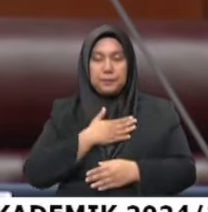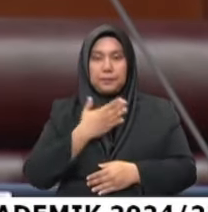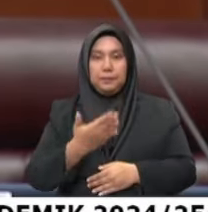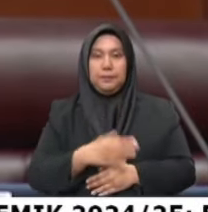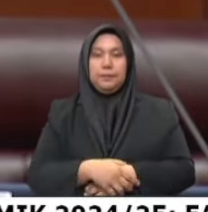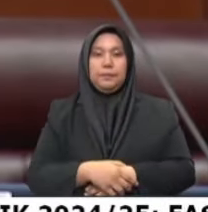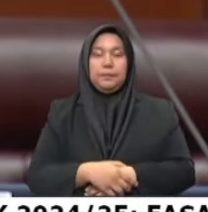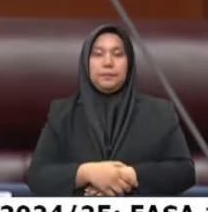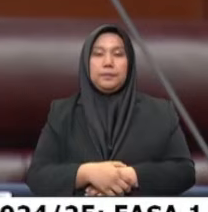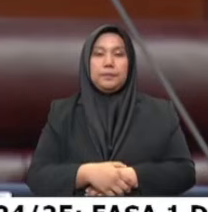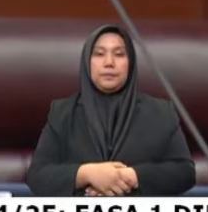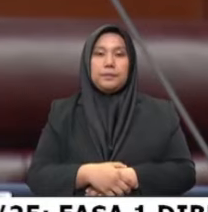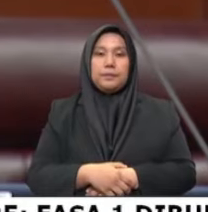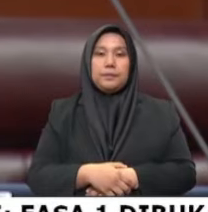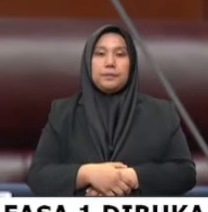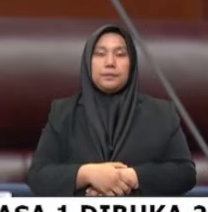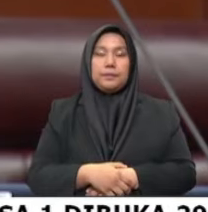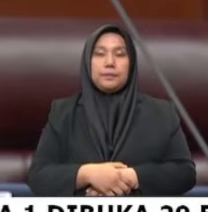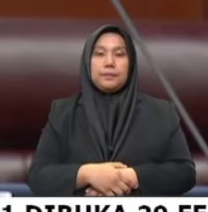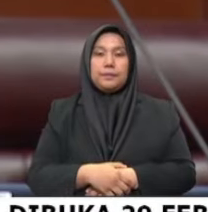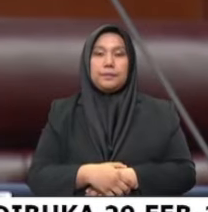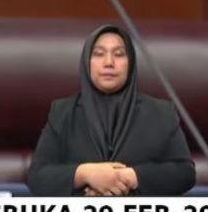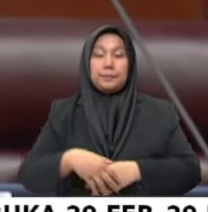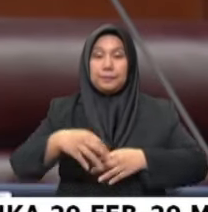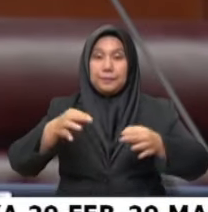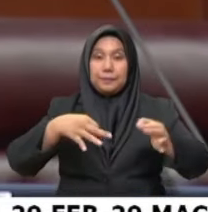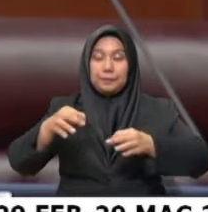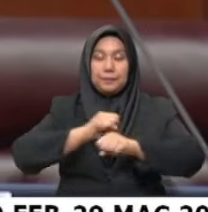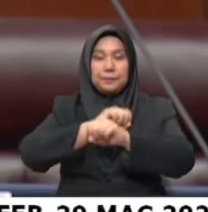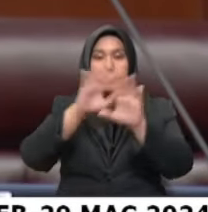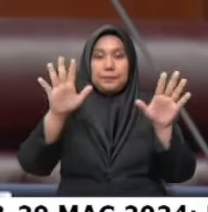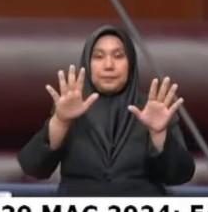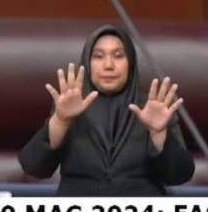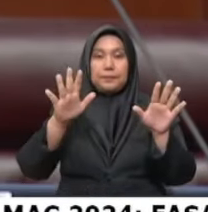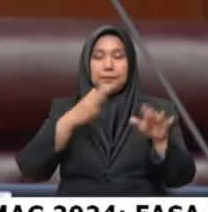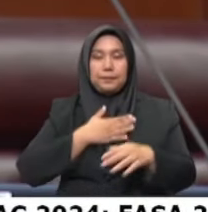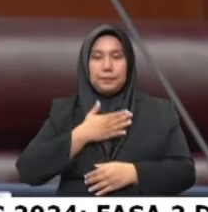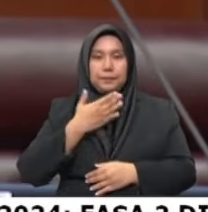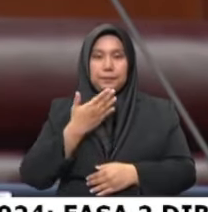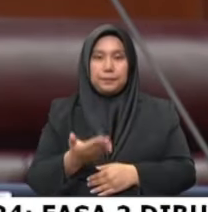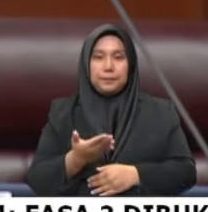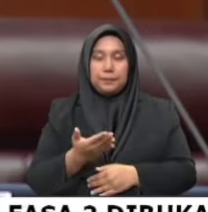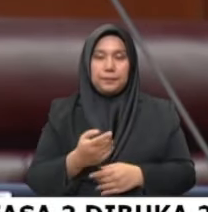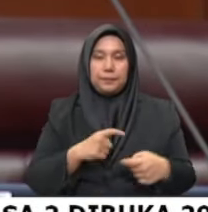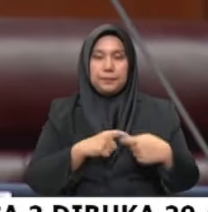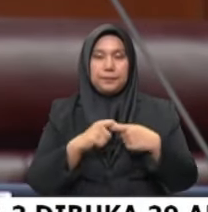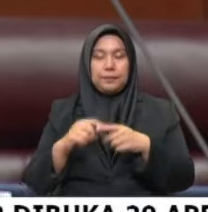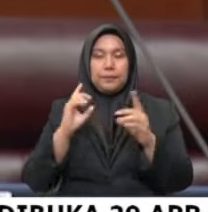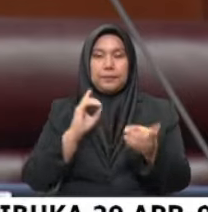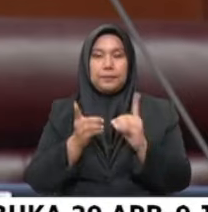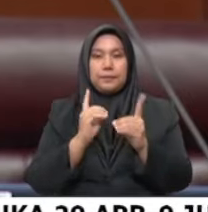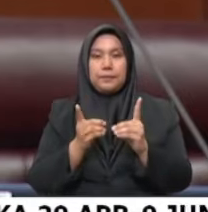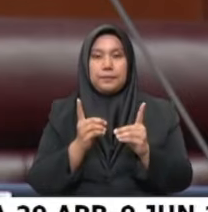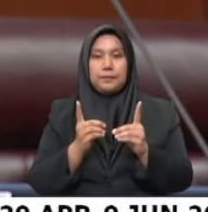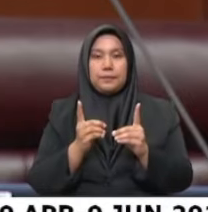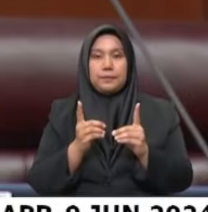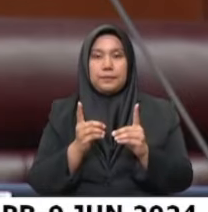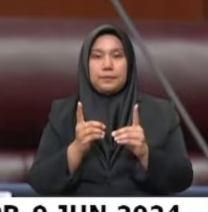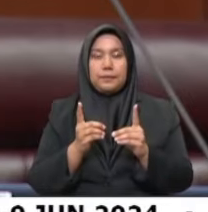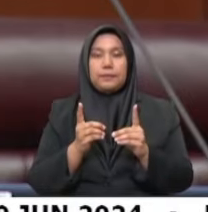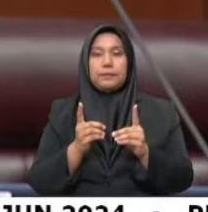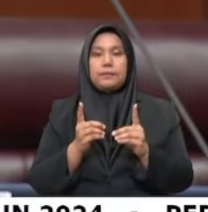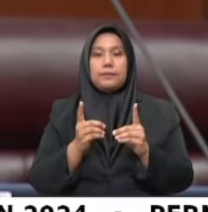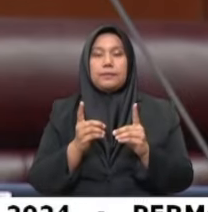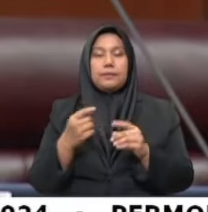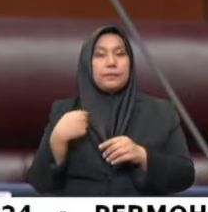tersebut. Izinkan saya Yang Berhormat untuk memberikan sedikit pencerahan bahawa keprihatinan Yang Berhormat itu berkaitan digital itu adalah satu sisi manusiawi